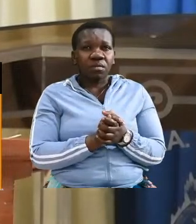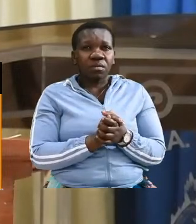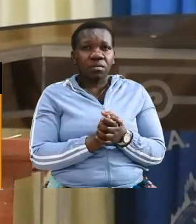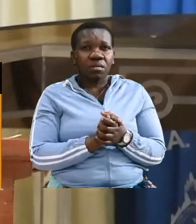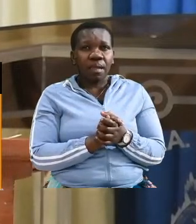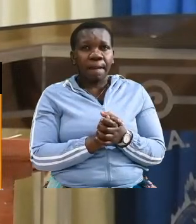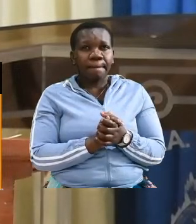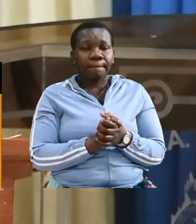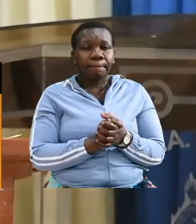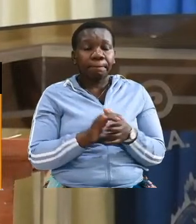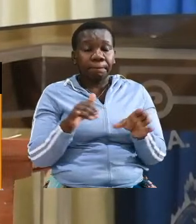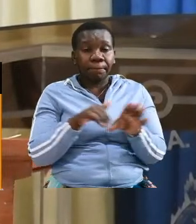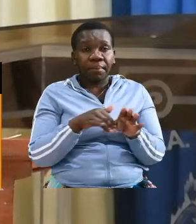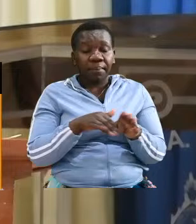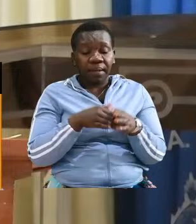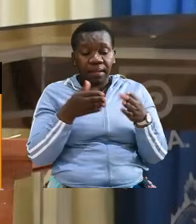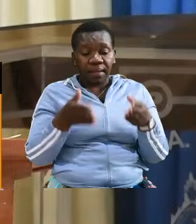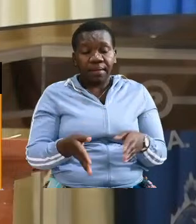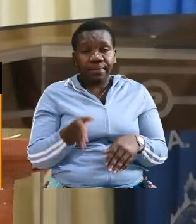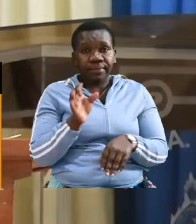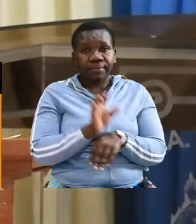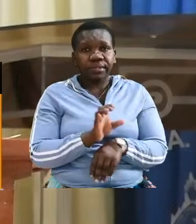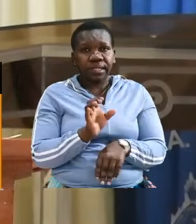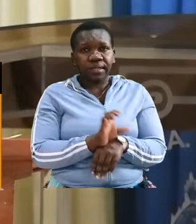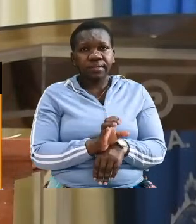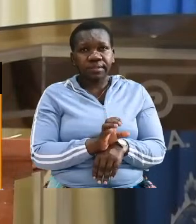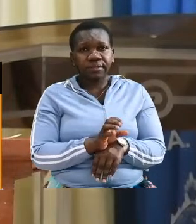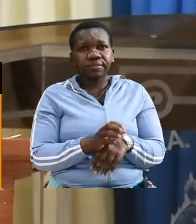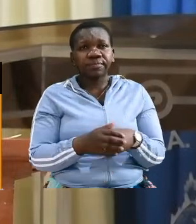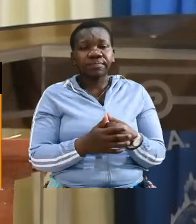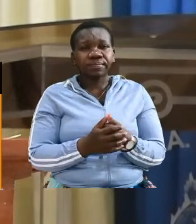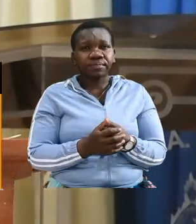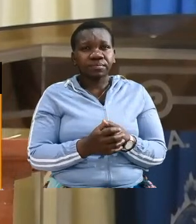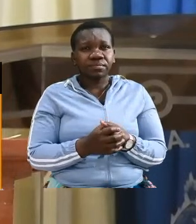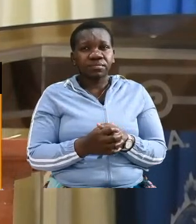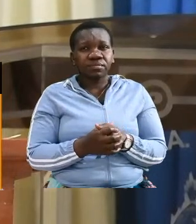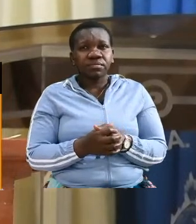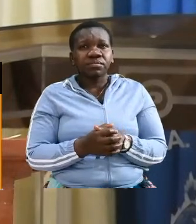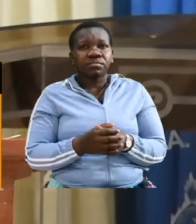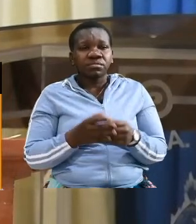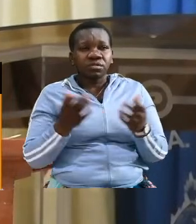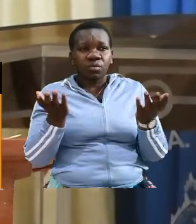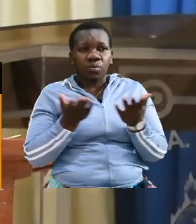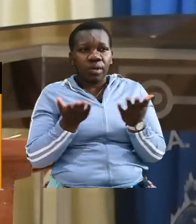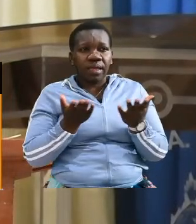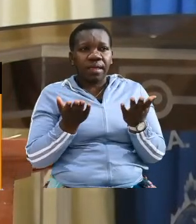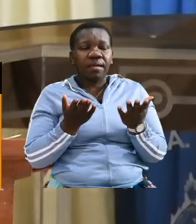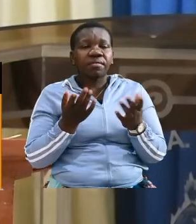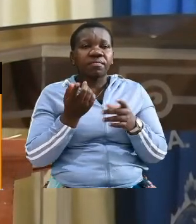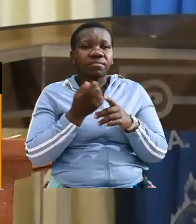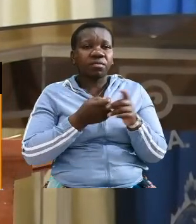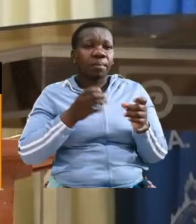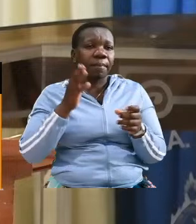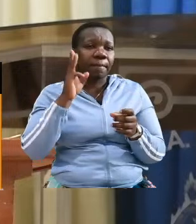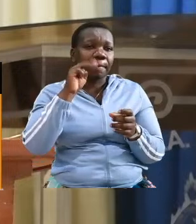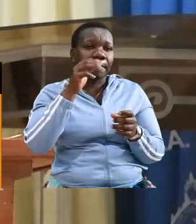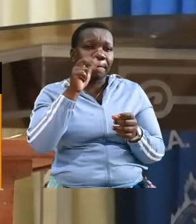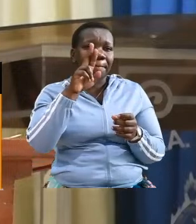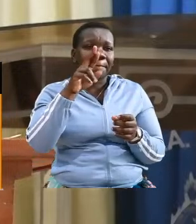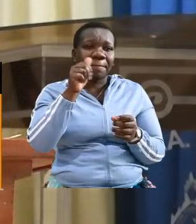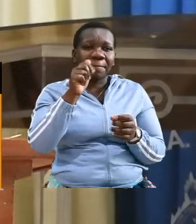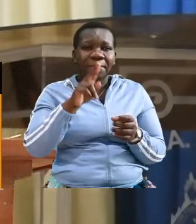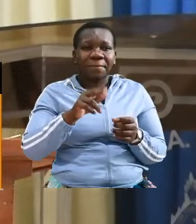wa hili kanisa. Ametoka pande za Kakedo ini Maragua, na kutakuwa na